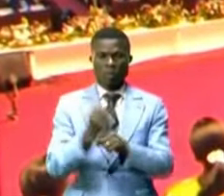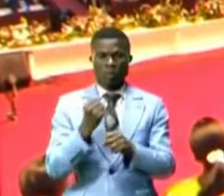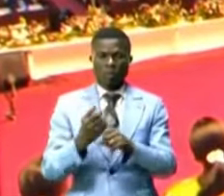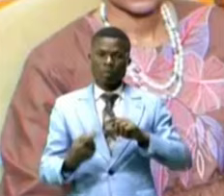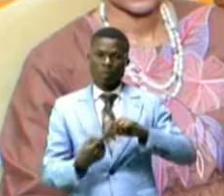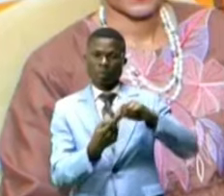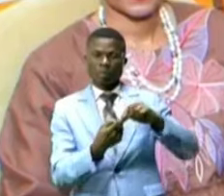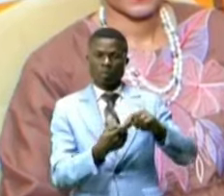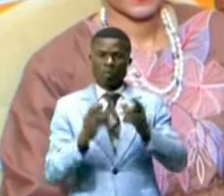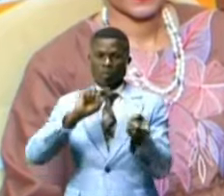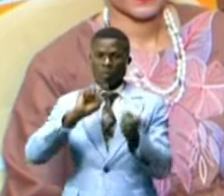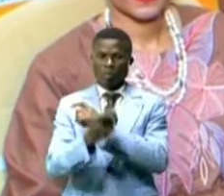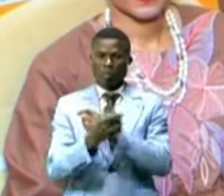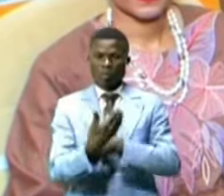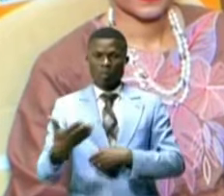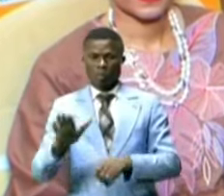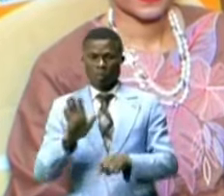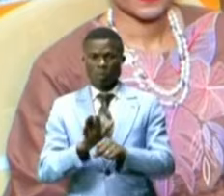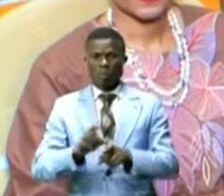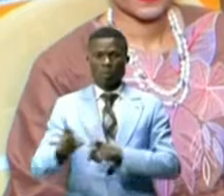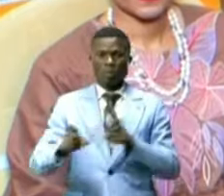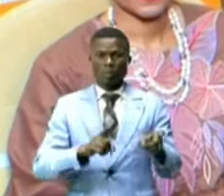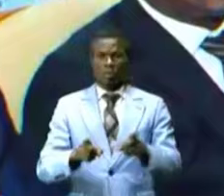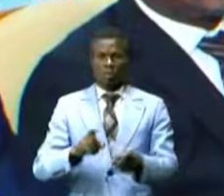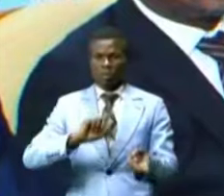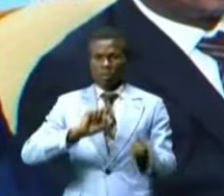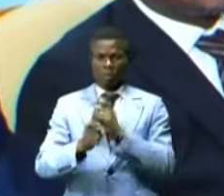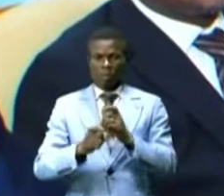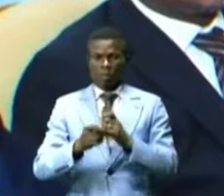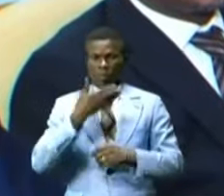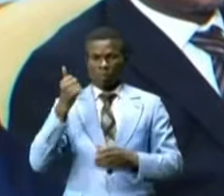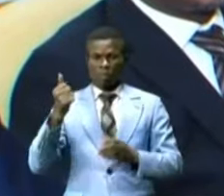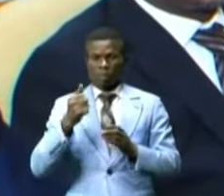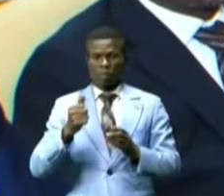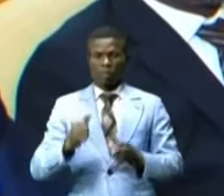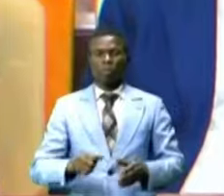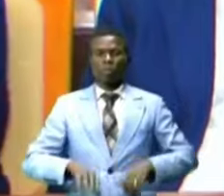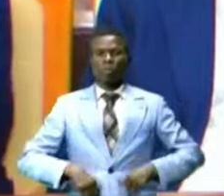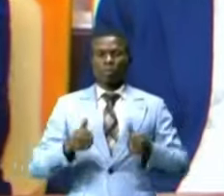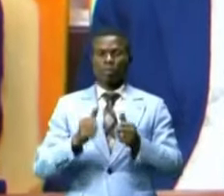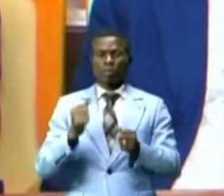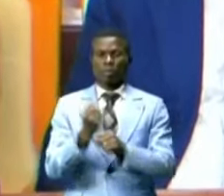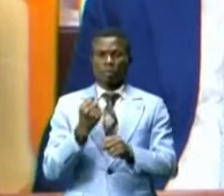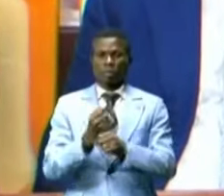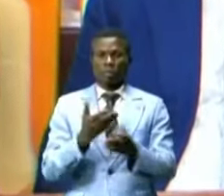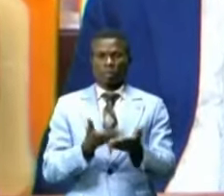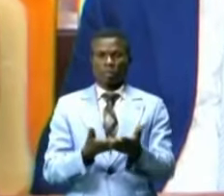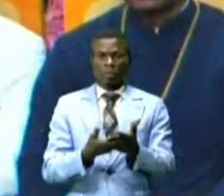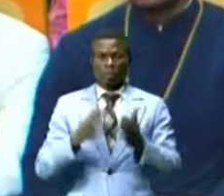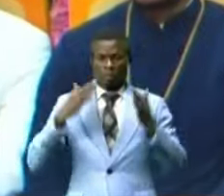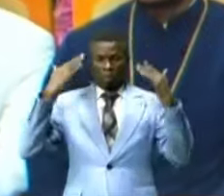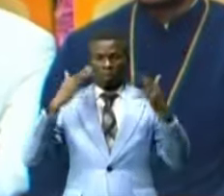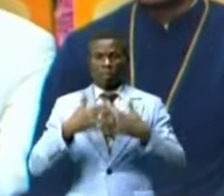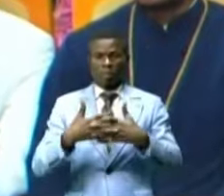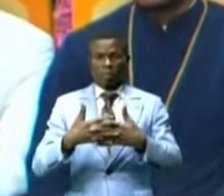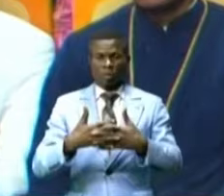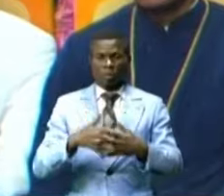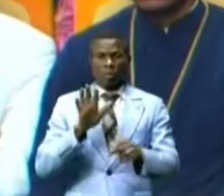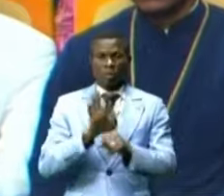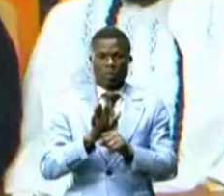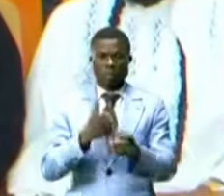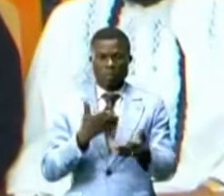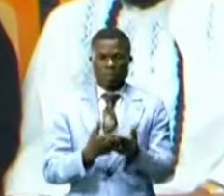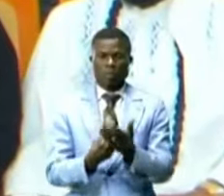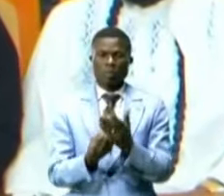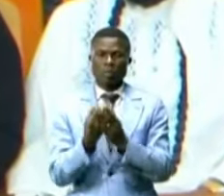de transformation dans différents secteurs pour améliorer au mieux l'environnement des affaires. Les bruits des engins dans le pays ont